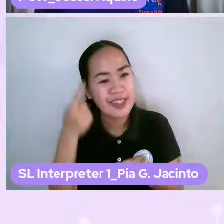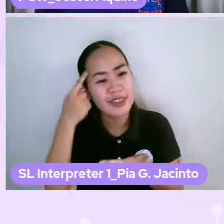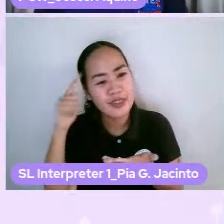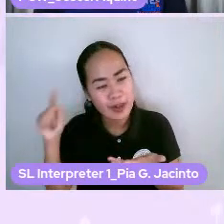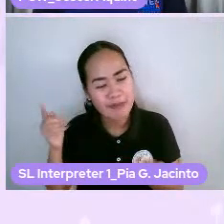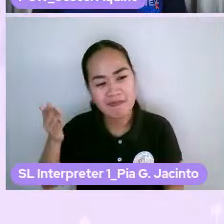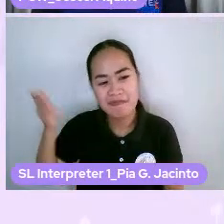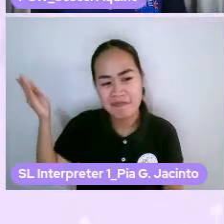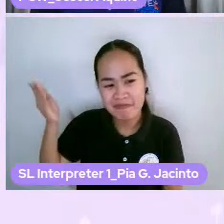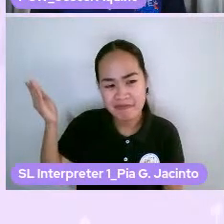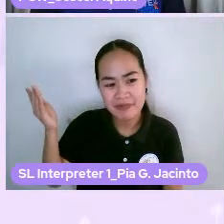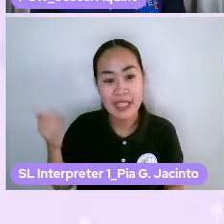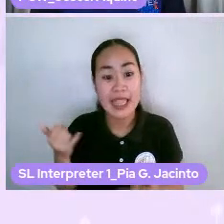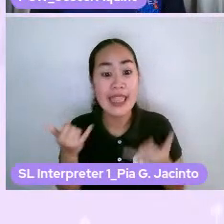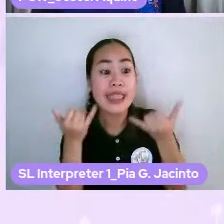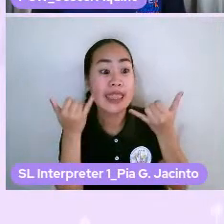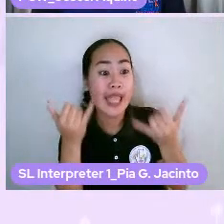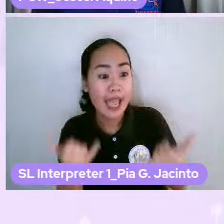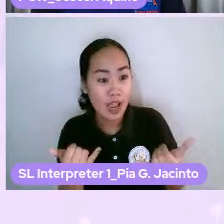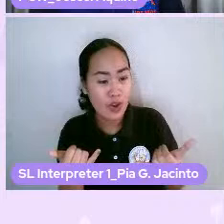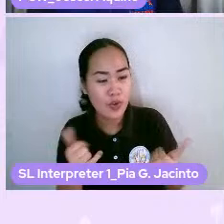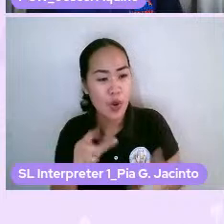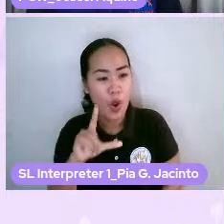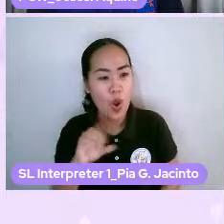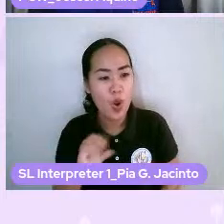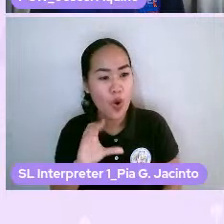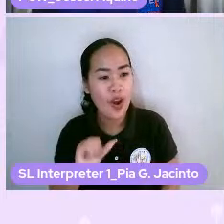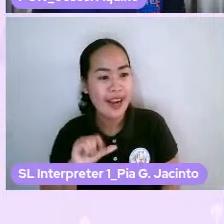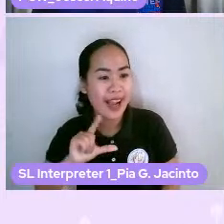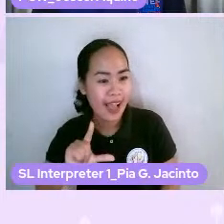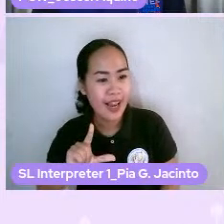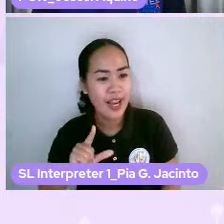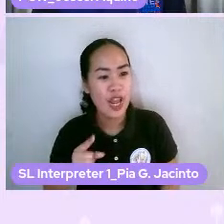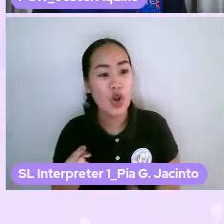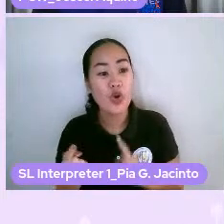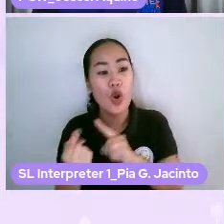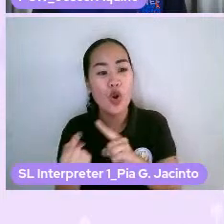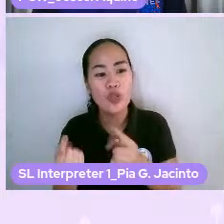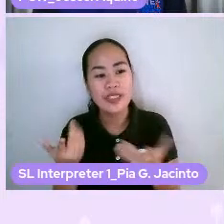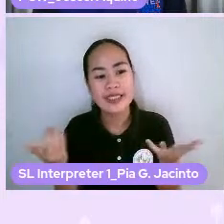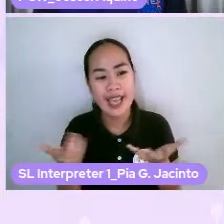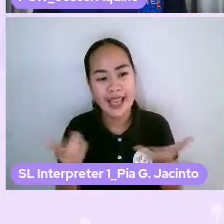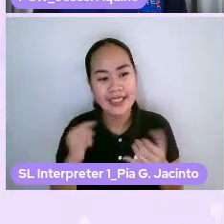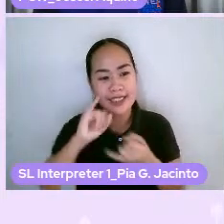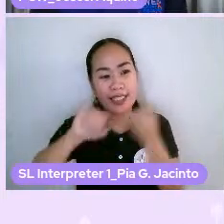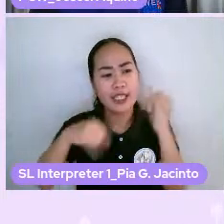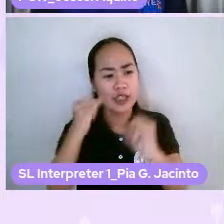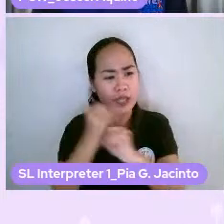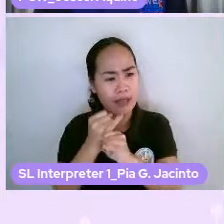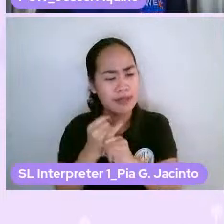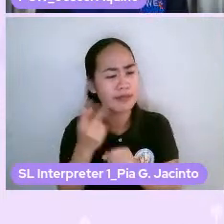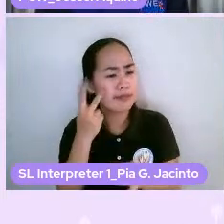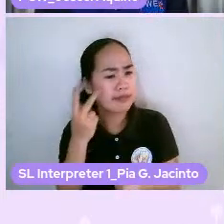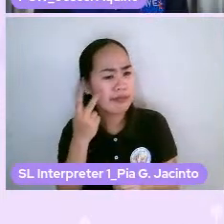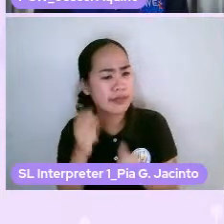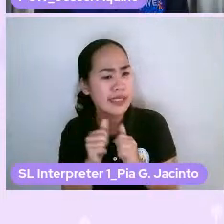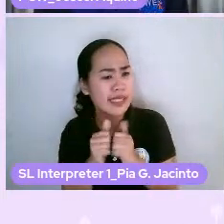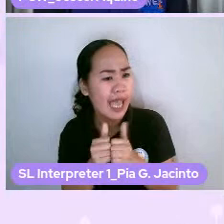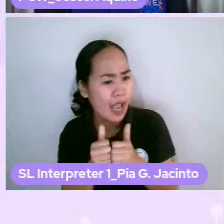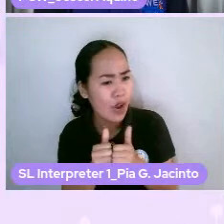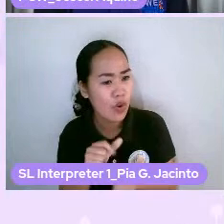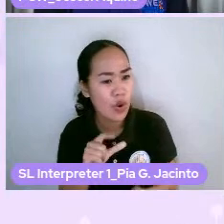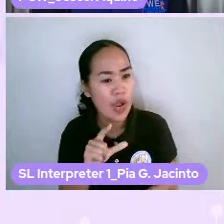po. Now we go from local to international. Alamin din natin ang ginagawa ng International Labor